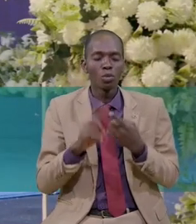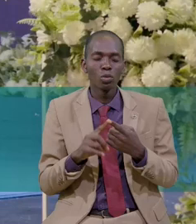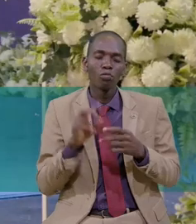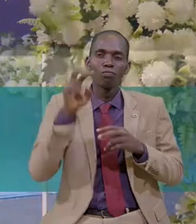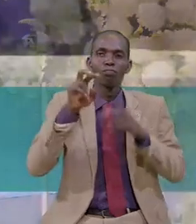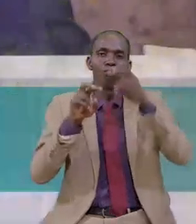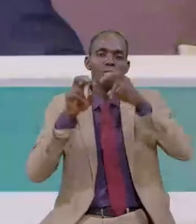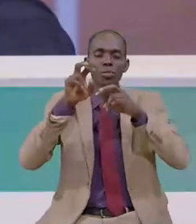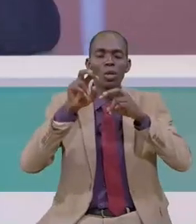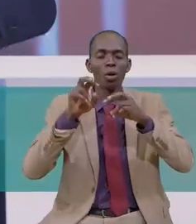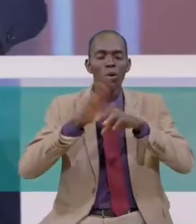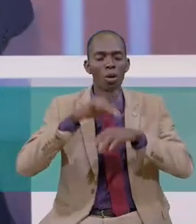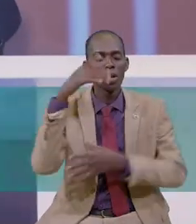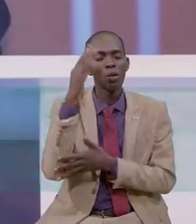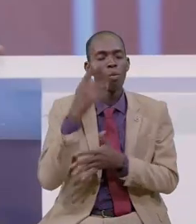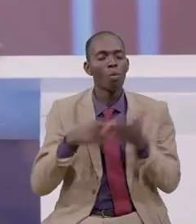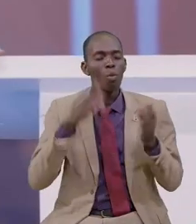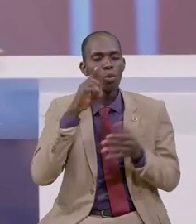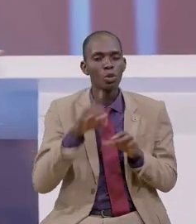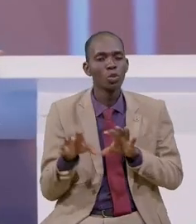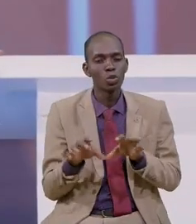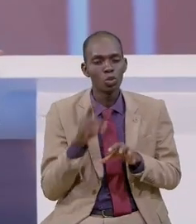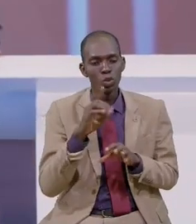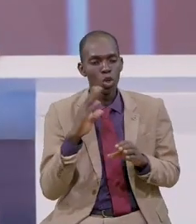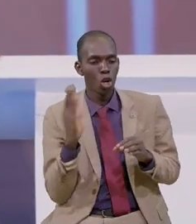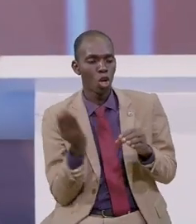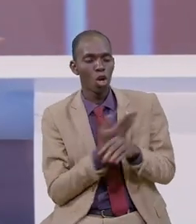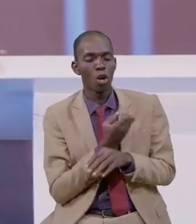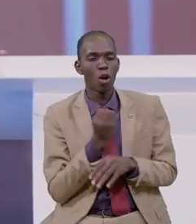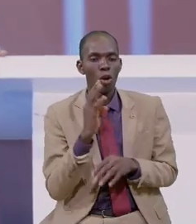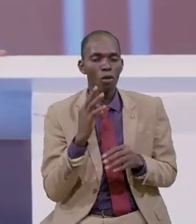Vous devez couper l'arbre. Et quand vous coupez l'arbre, vous devez